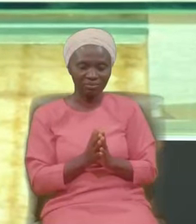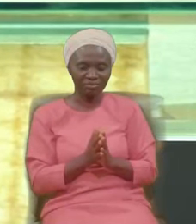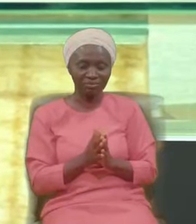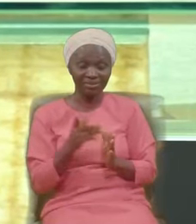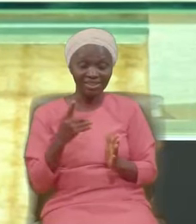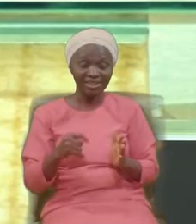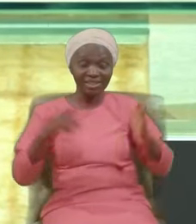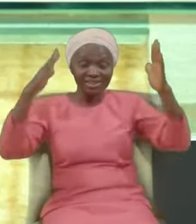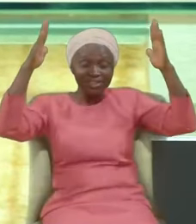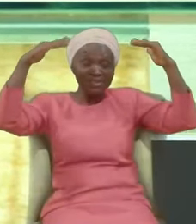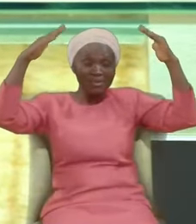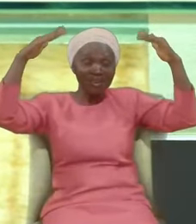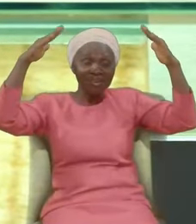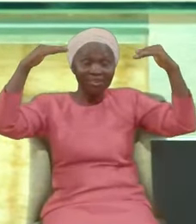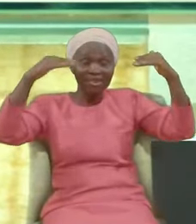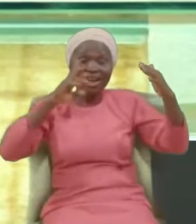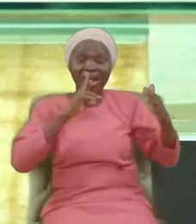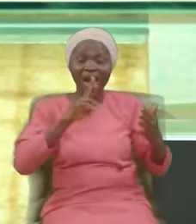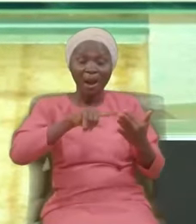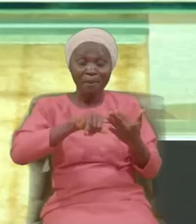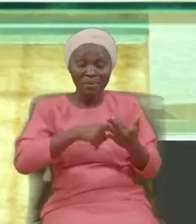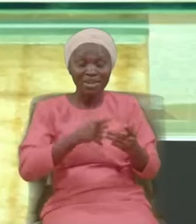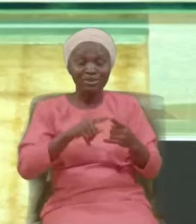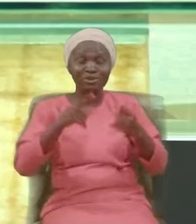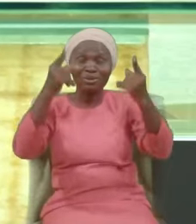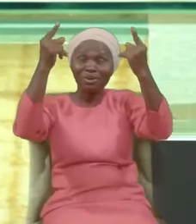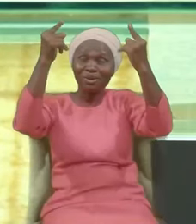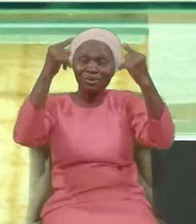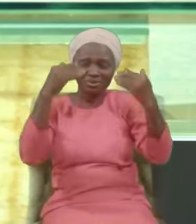La pluie a commencé par tomber.